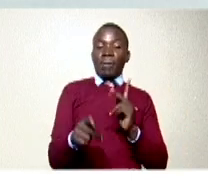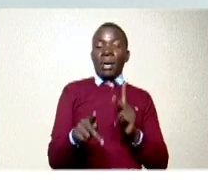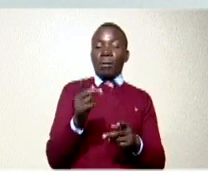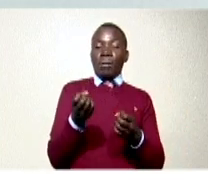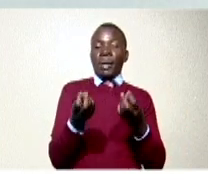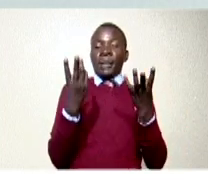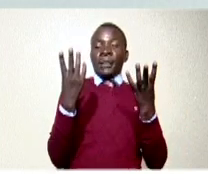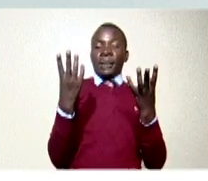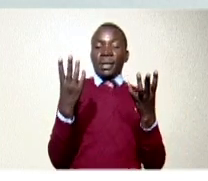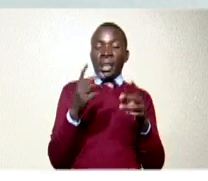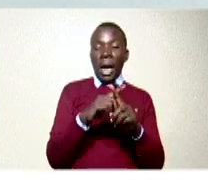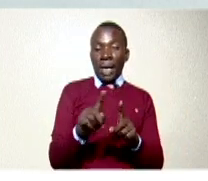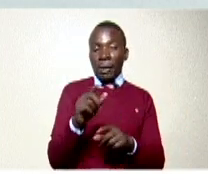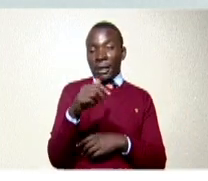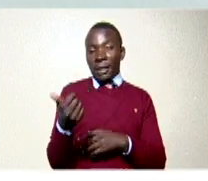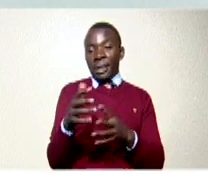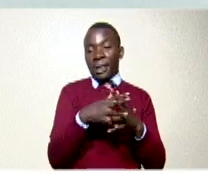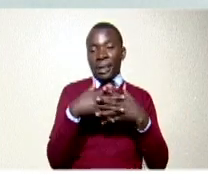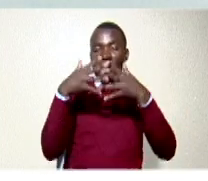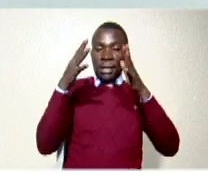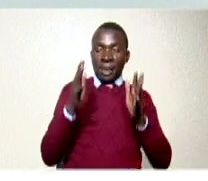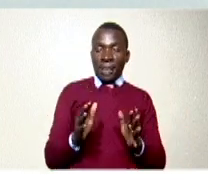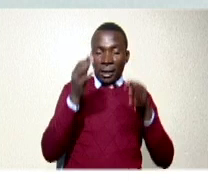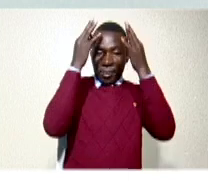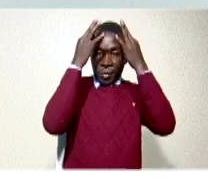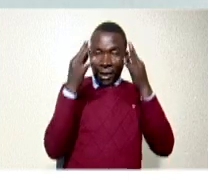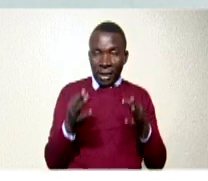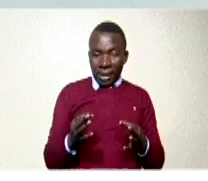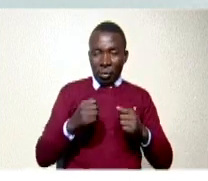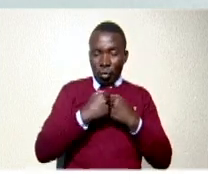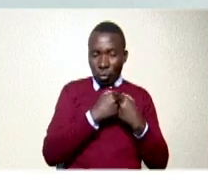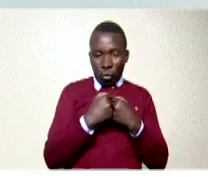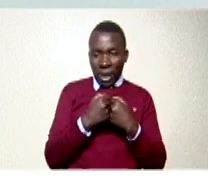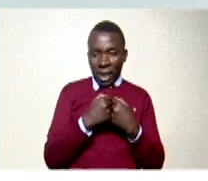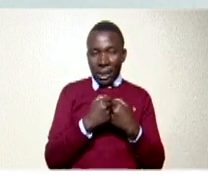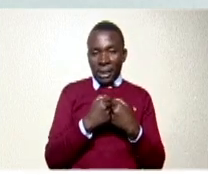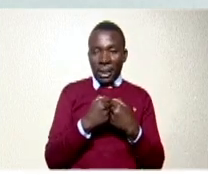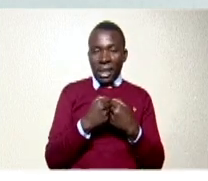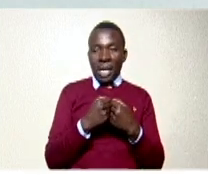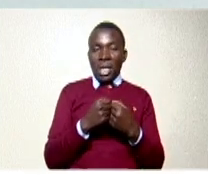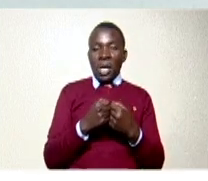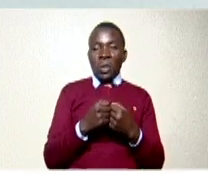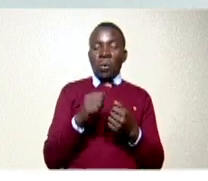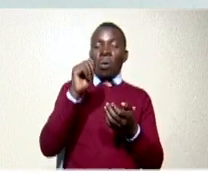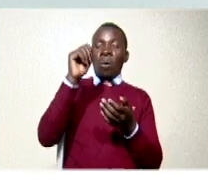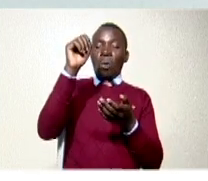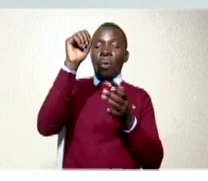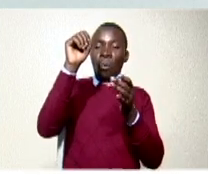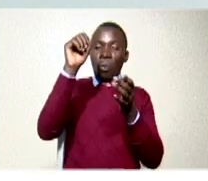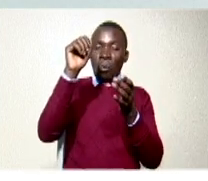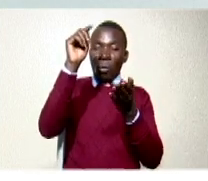cy'amadovize ikintu uko abanyamerika ku bwabo ibyemezo n'abafashe kurwana no gusubiza inflation yabo hasi